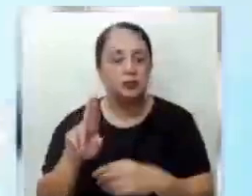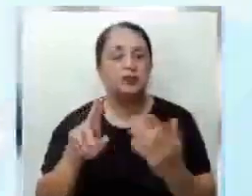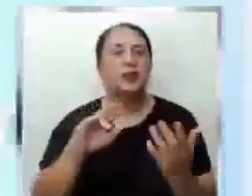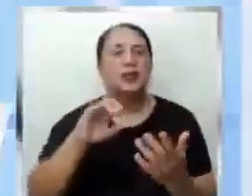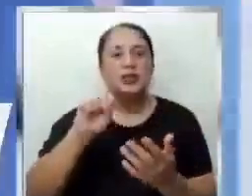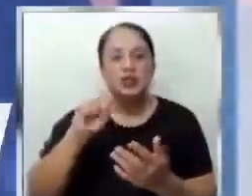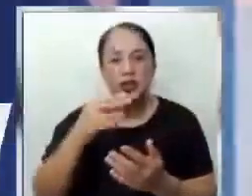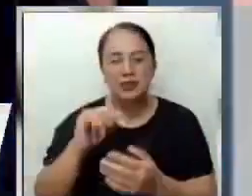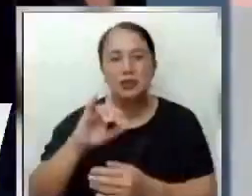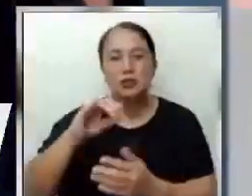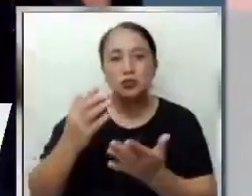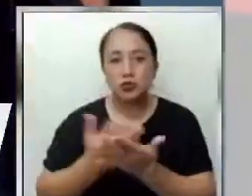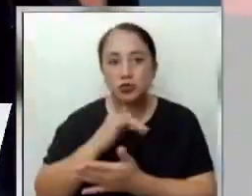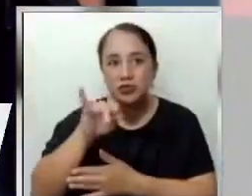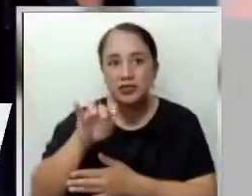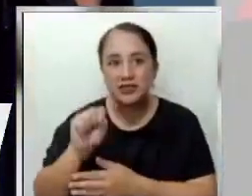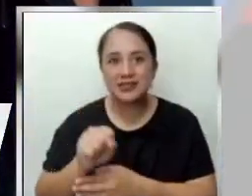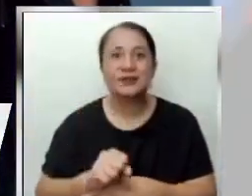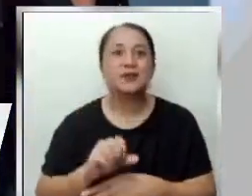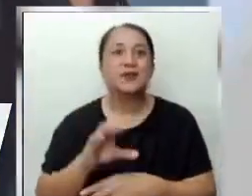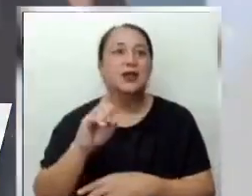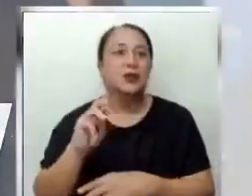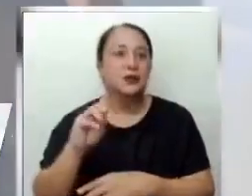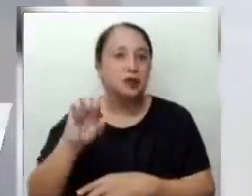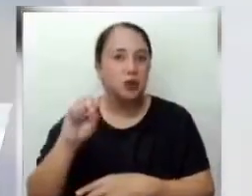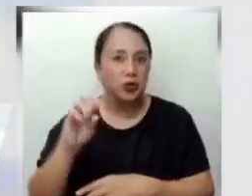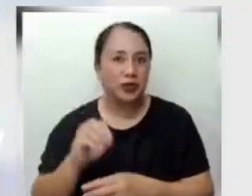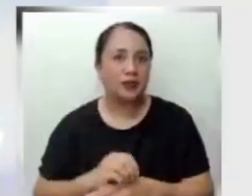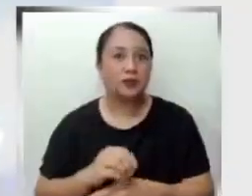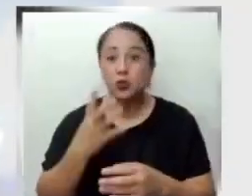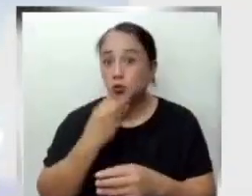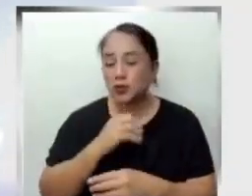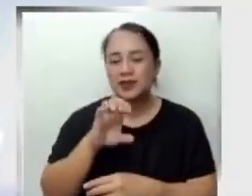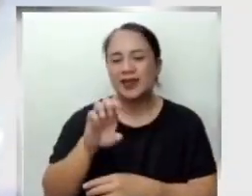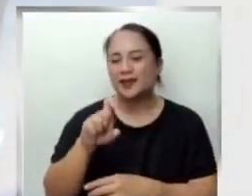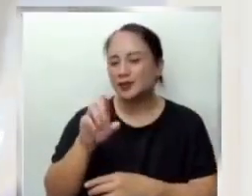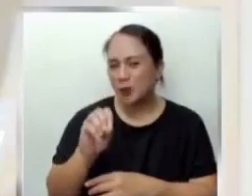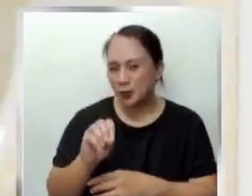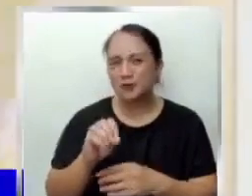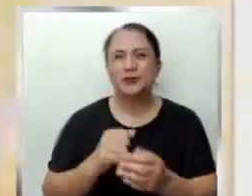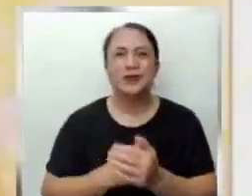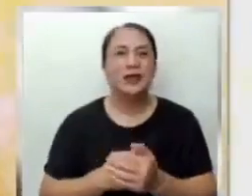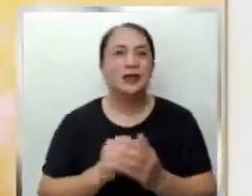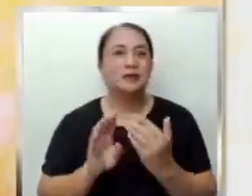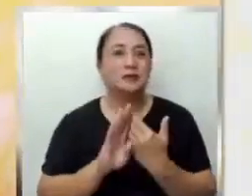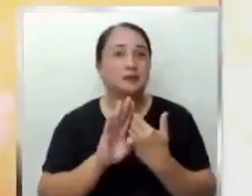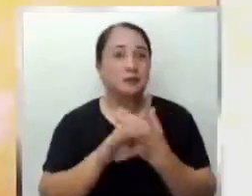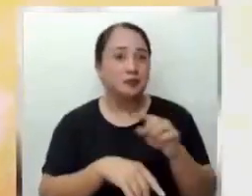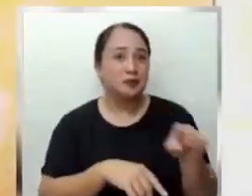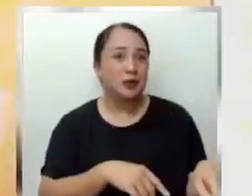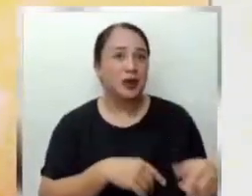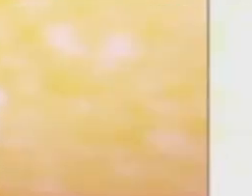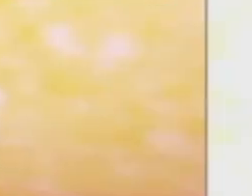na Cream Soda ng The King's EXO. Bahagi yan ng comeback album ng kanilang Exist